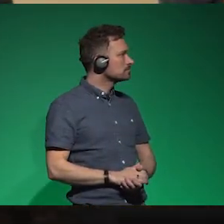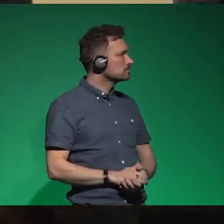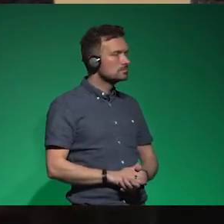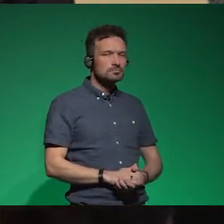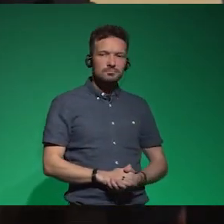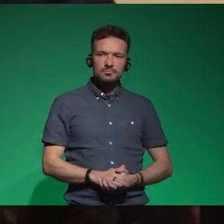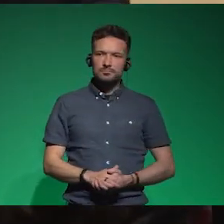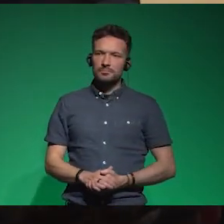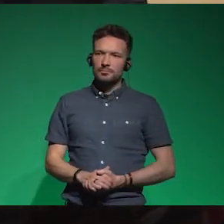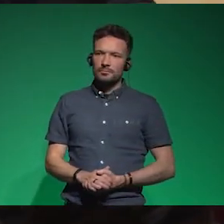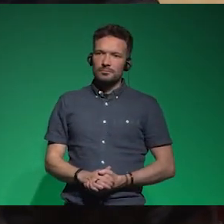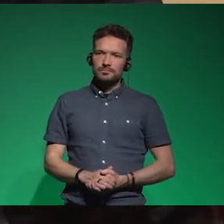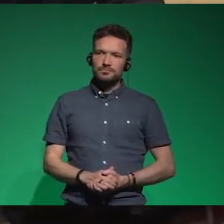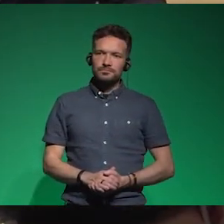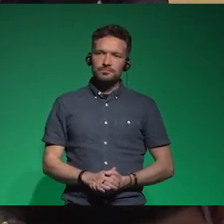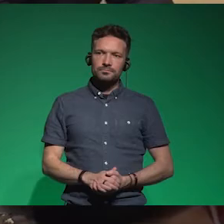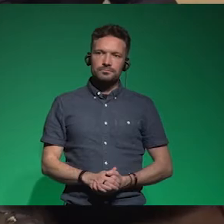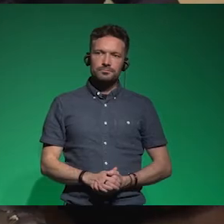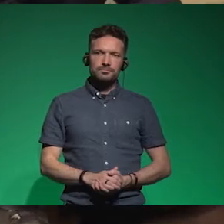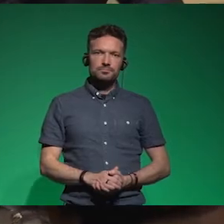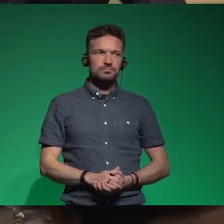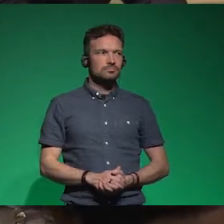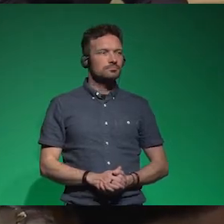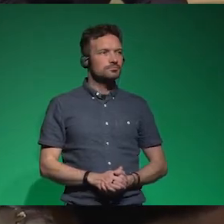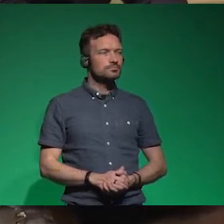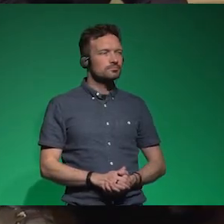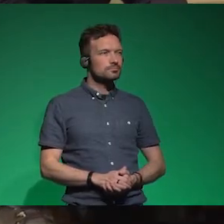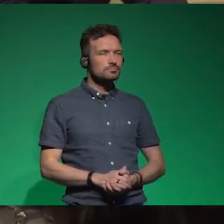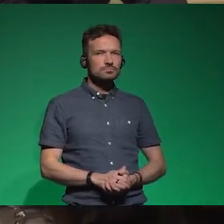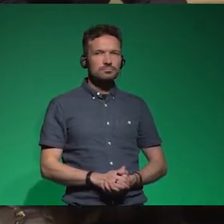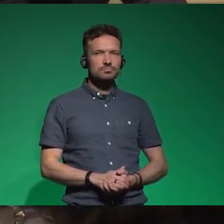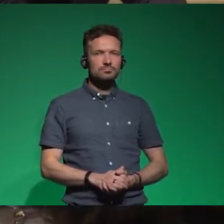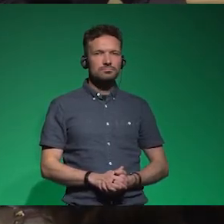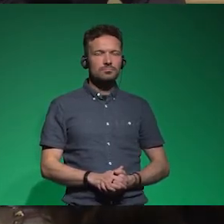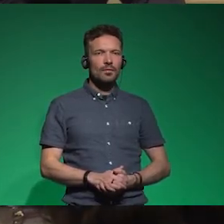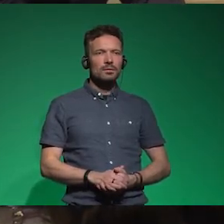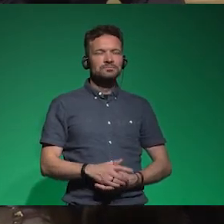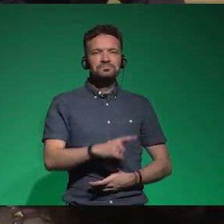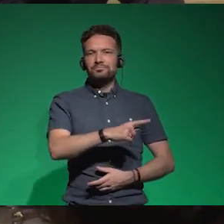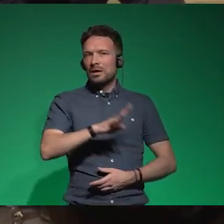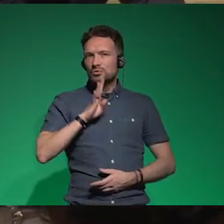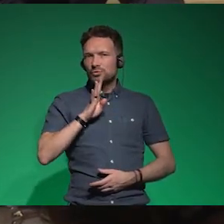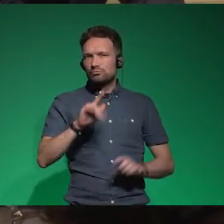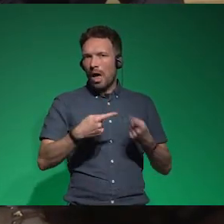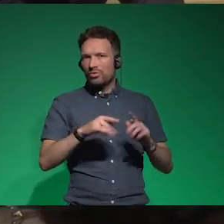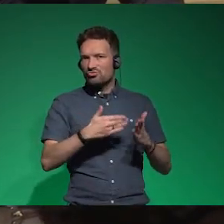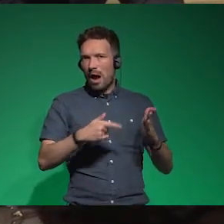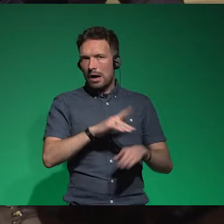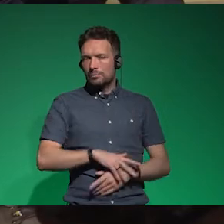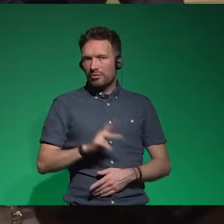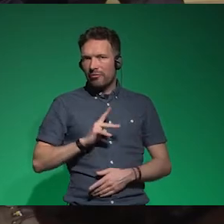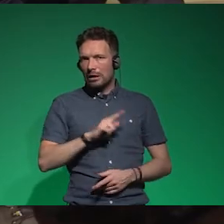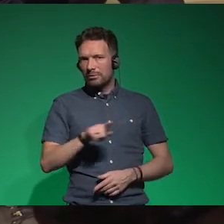menjadi, ada upacara adat masuk ke suku sana, di sana ada masyarakat adat, saya masuk ke suku sana